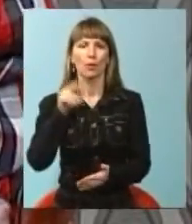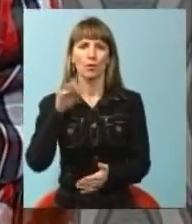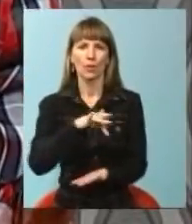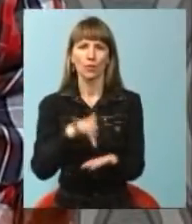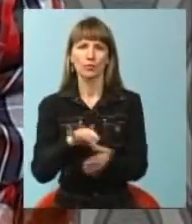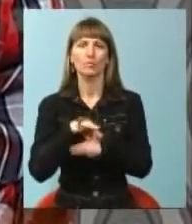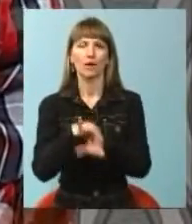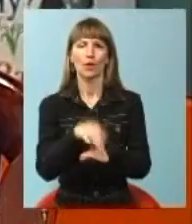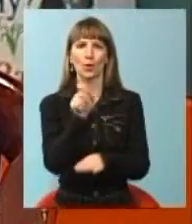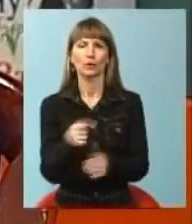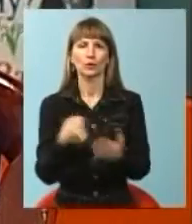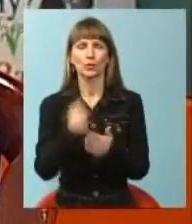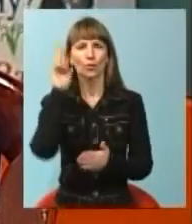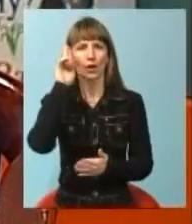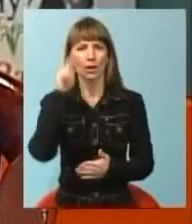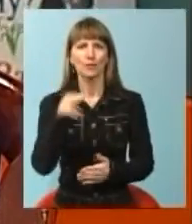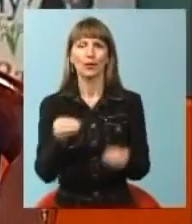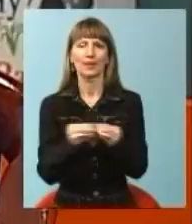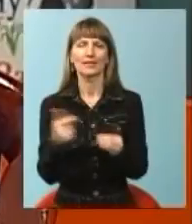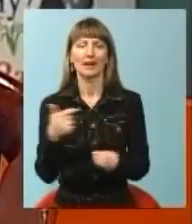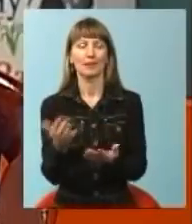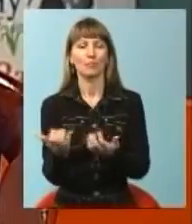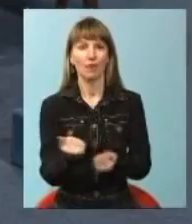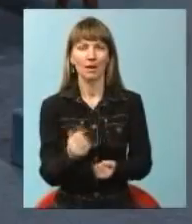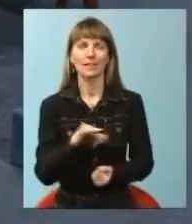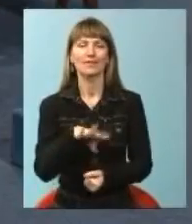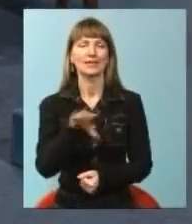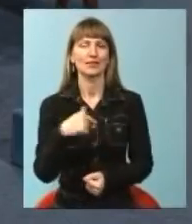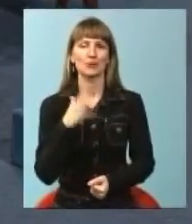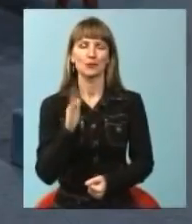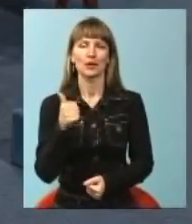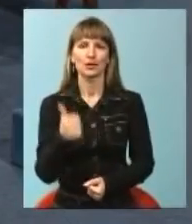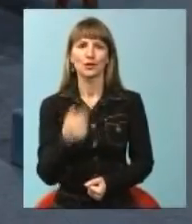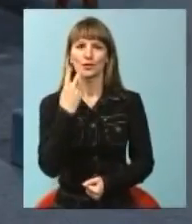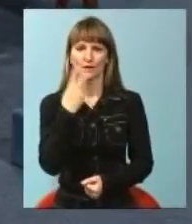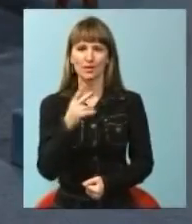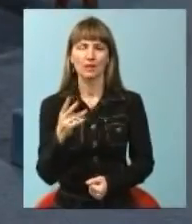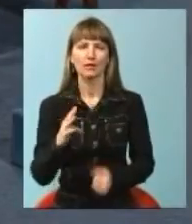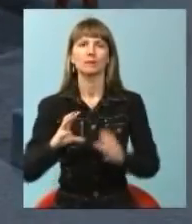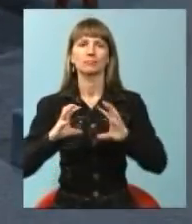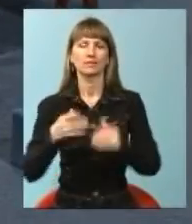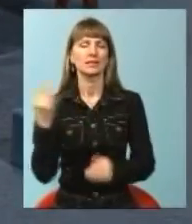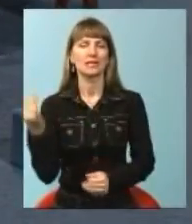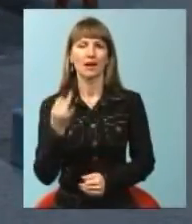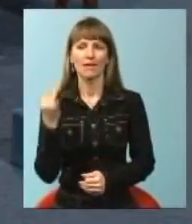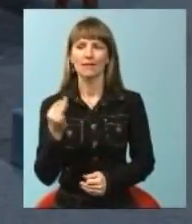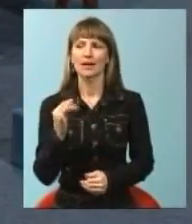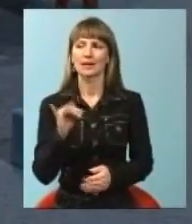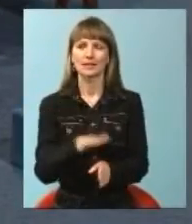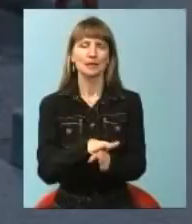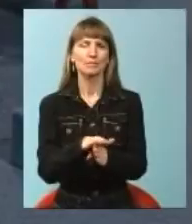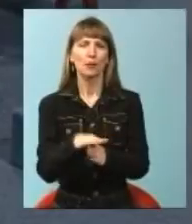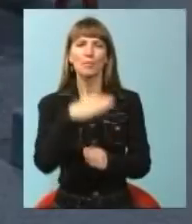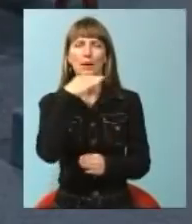часто проводити людей до туалетів. По 10 гривень обрати, і все буде гарно. Так. Ну і, друзі, як бачимо, дійсно світ цікавий і сповнений